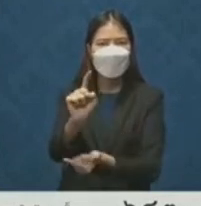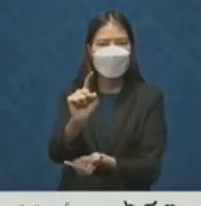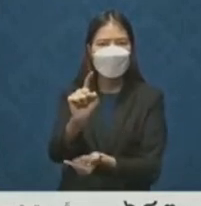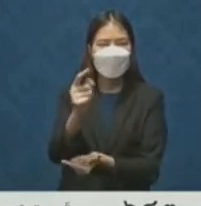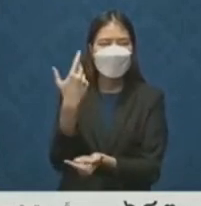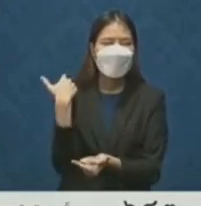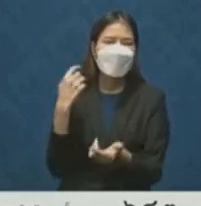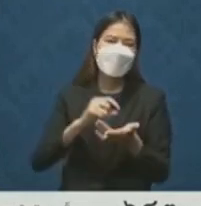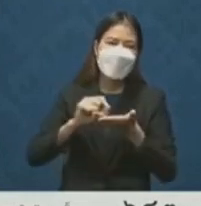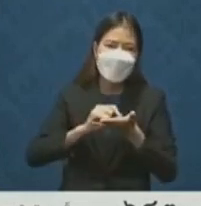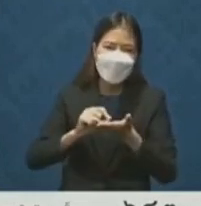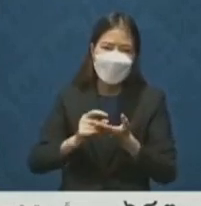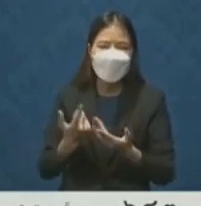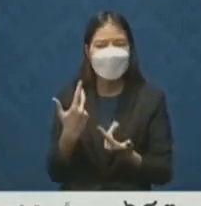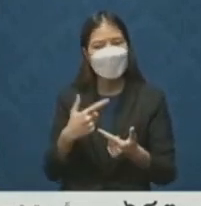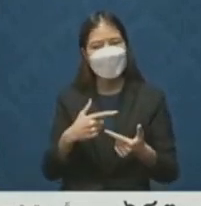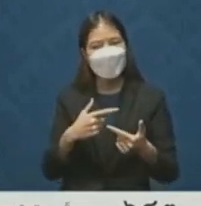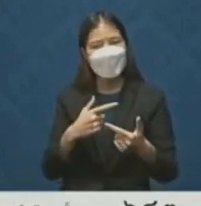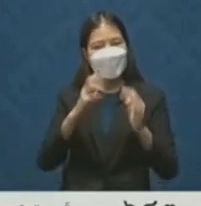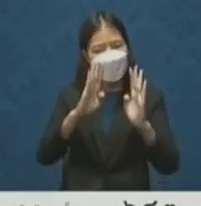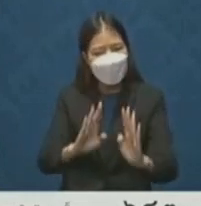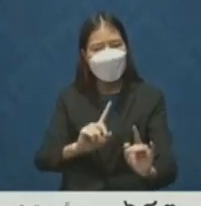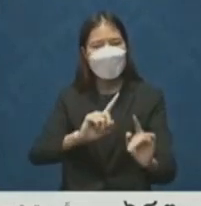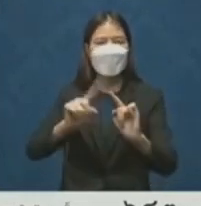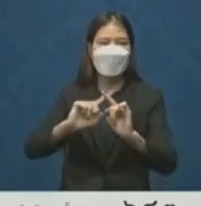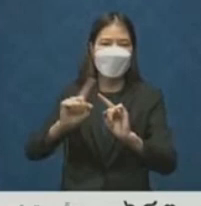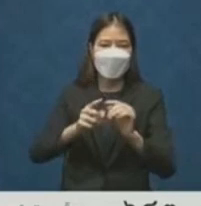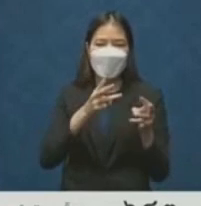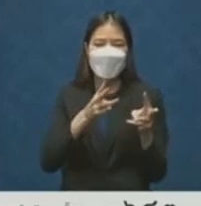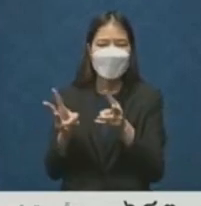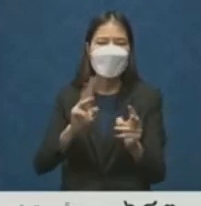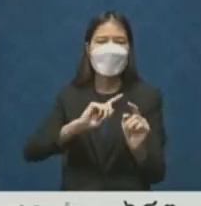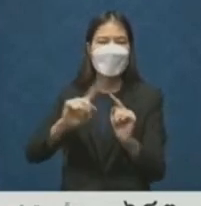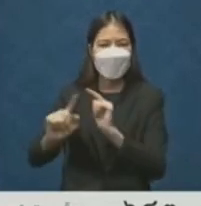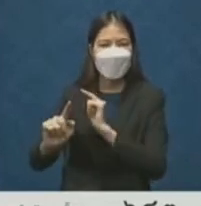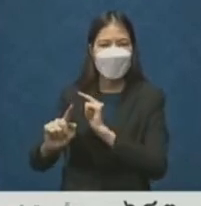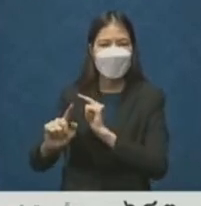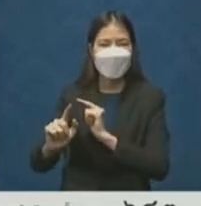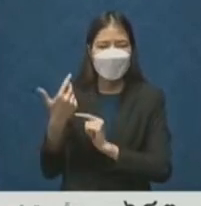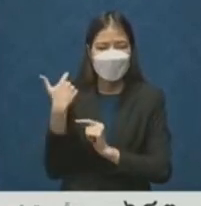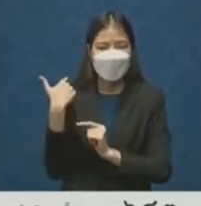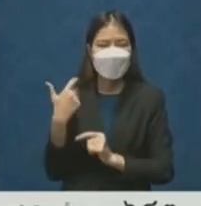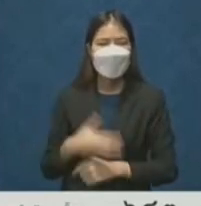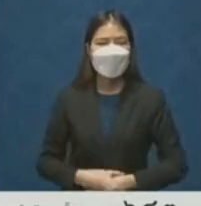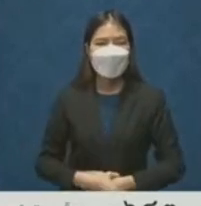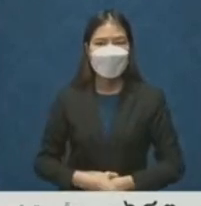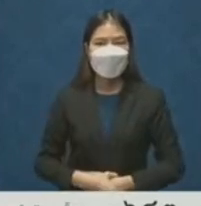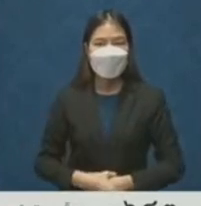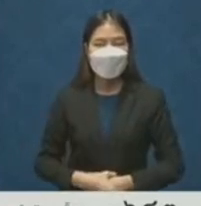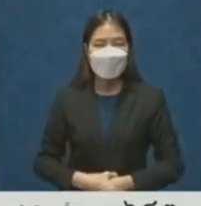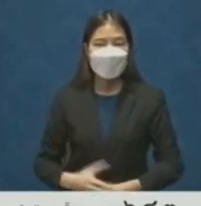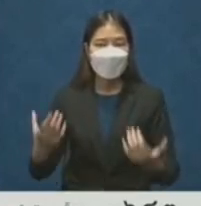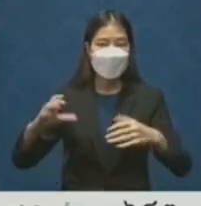าหมายมันก็คงเขียนได้หลายรูปแบบเขียนได้หลายวิธีเขียนได้หลายนัยยะแล้ว